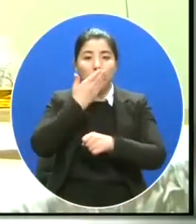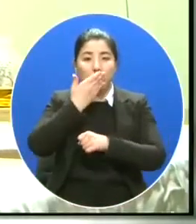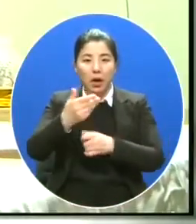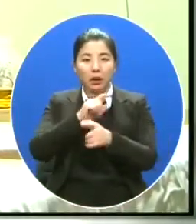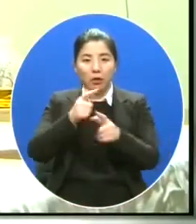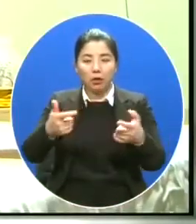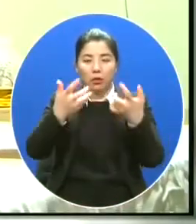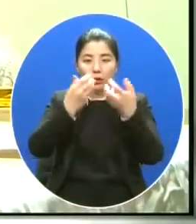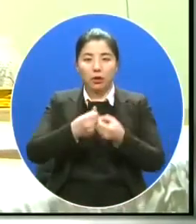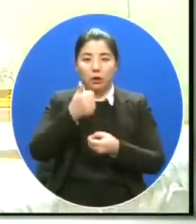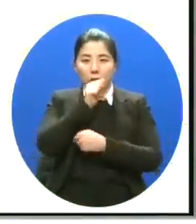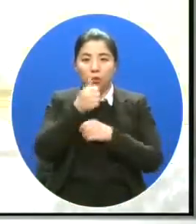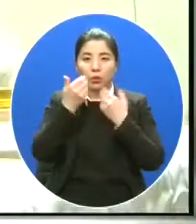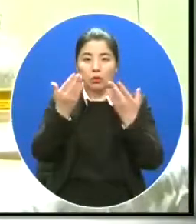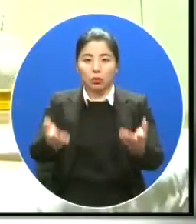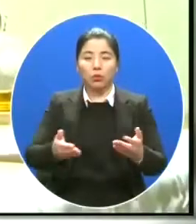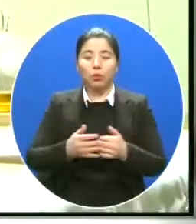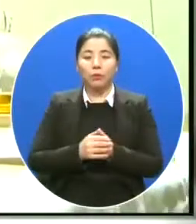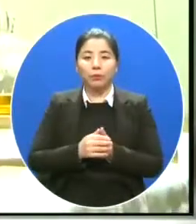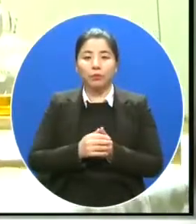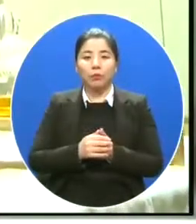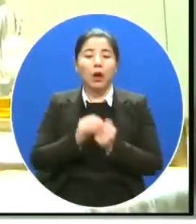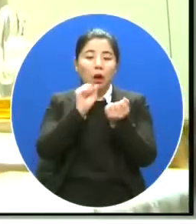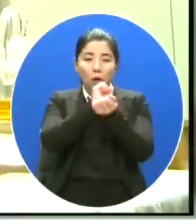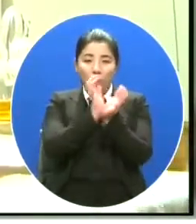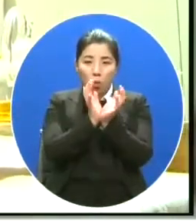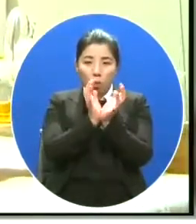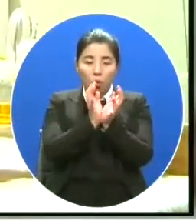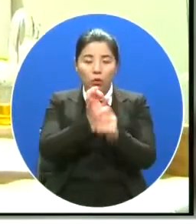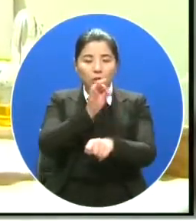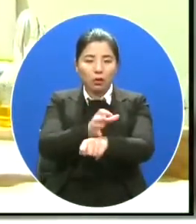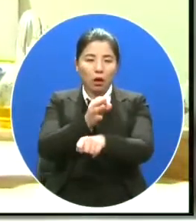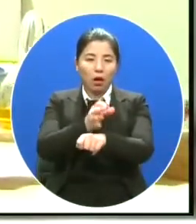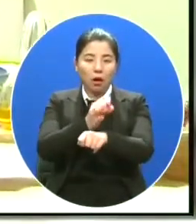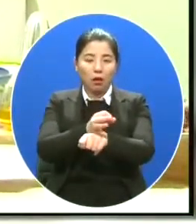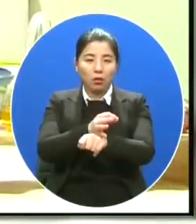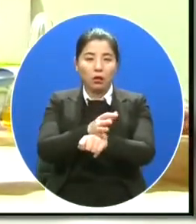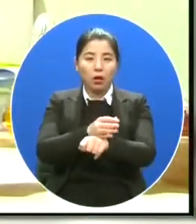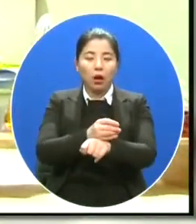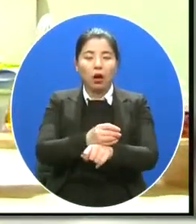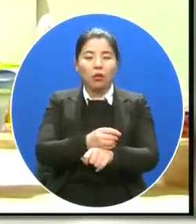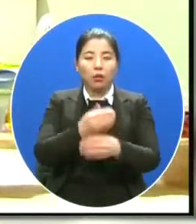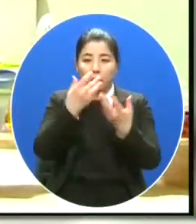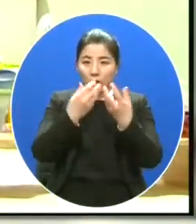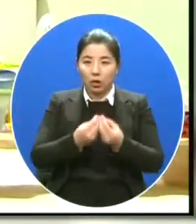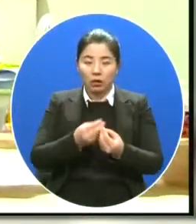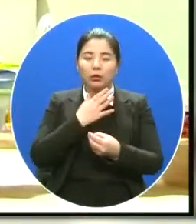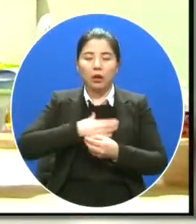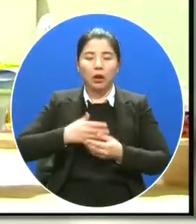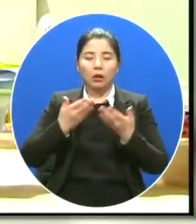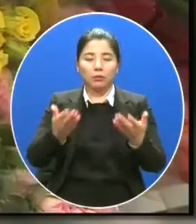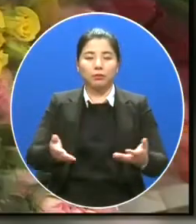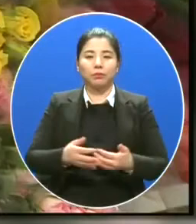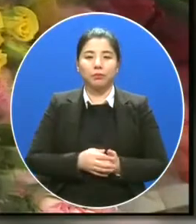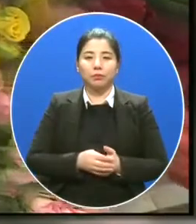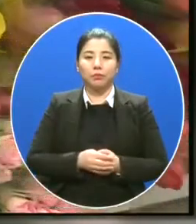있는 여러 가지 사례를 소개해 줌으로써 꽃 소비를 촉진하려는 메시지를 잘 표현하고